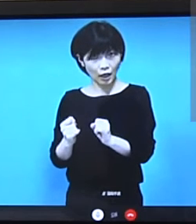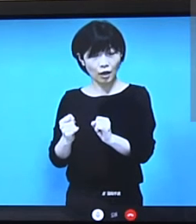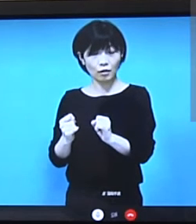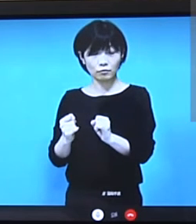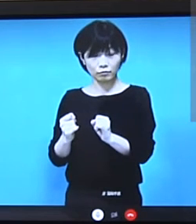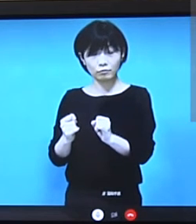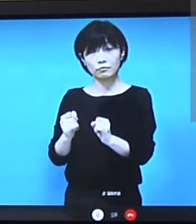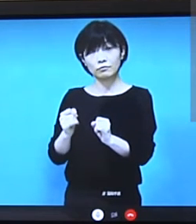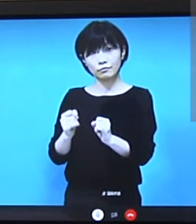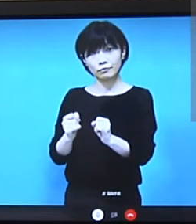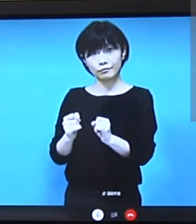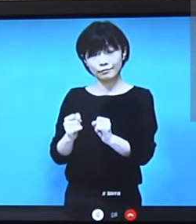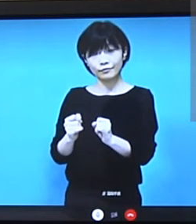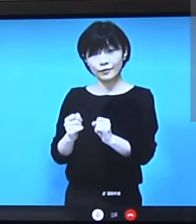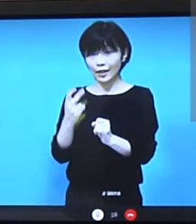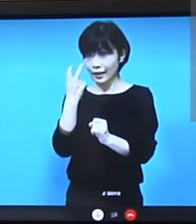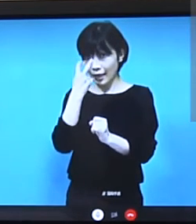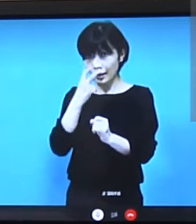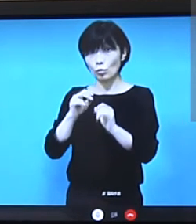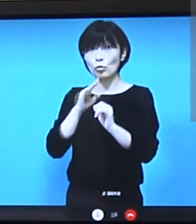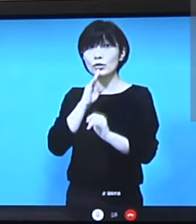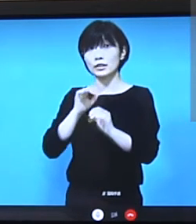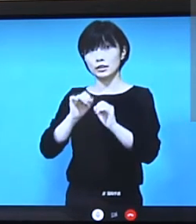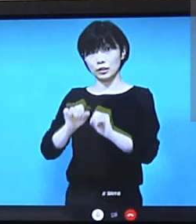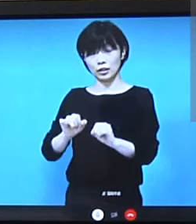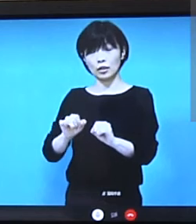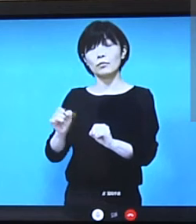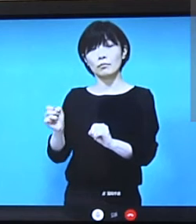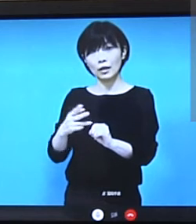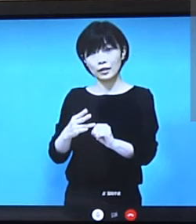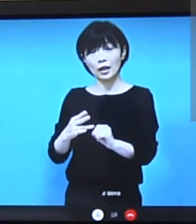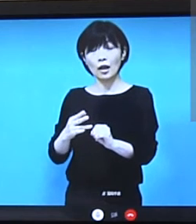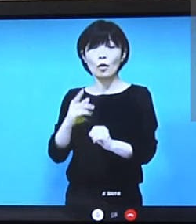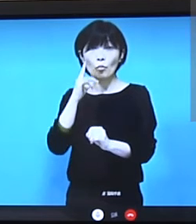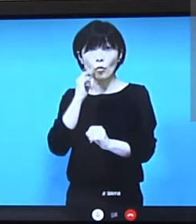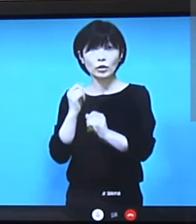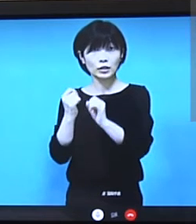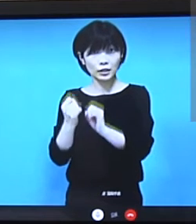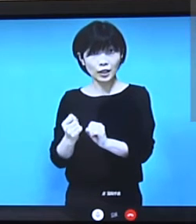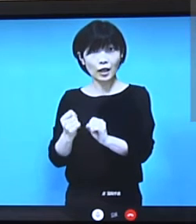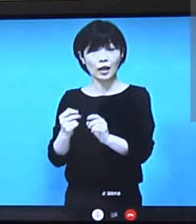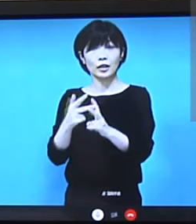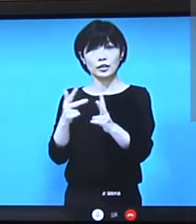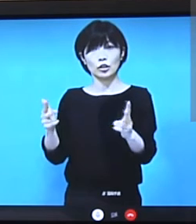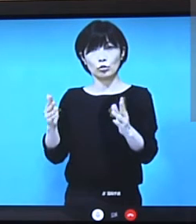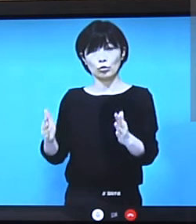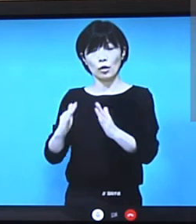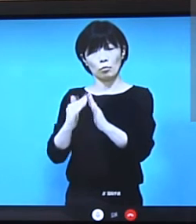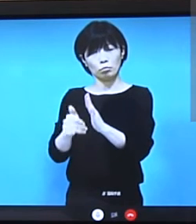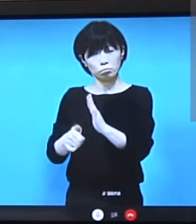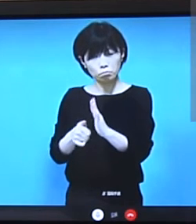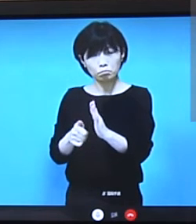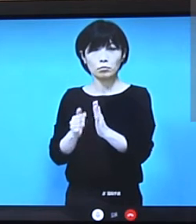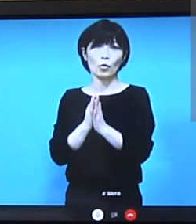ては検査を実施をするとともに、健康観察、事業許可の自宅待機をお願いすることとしています。